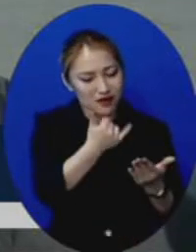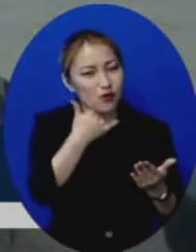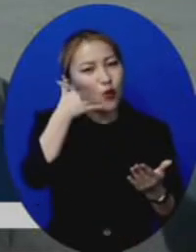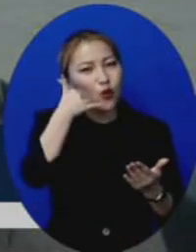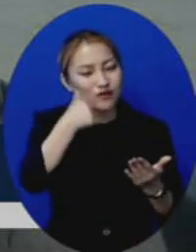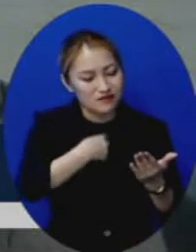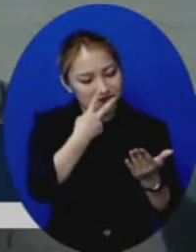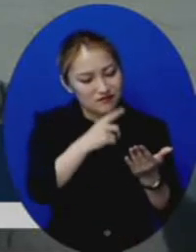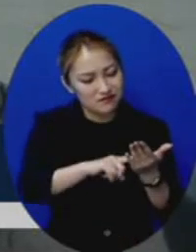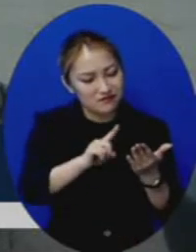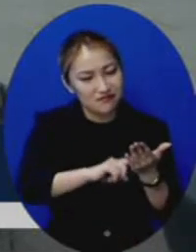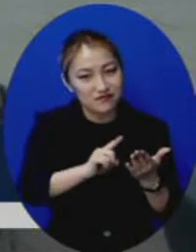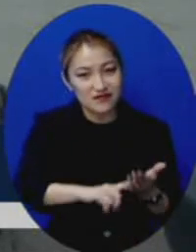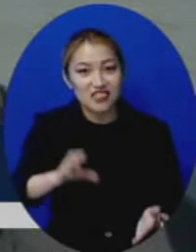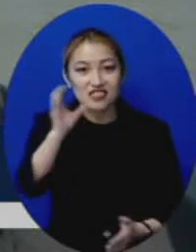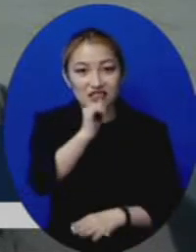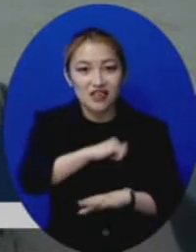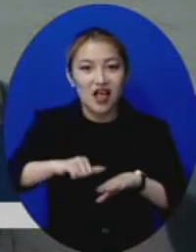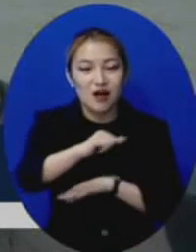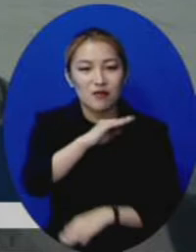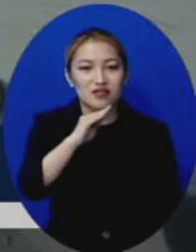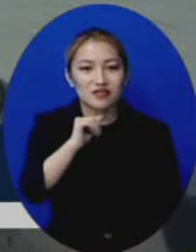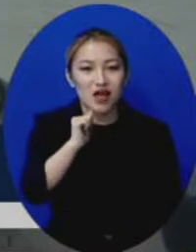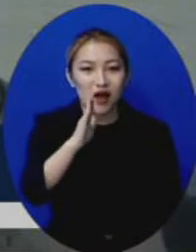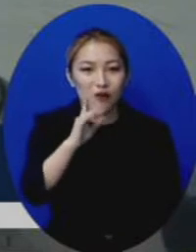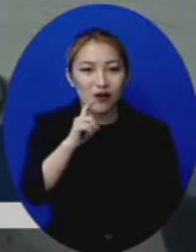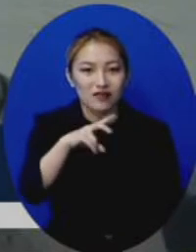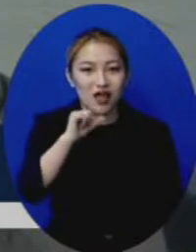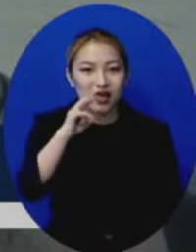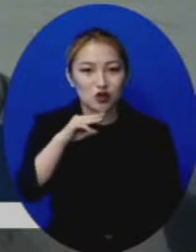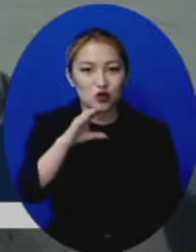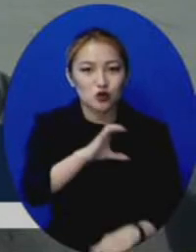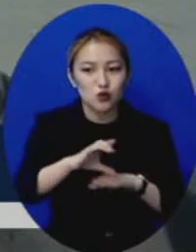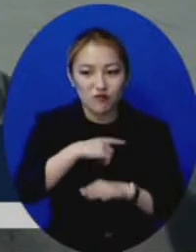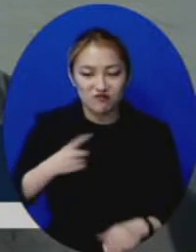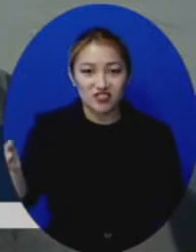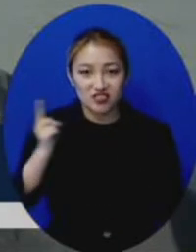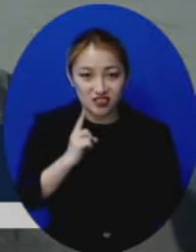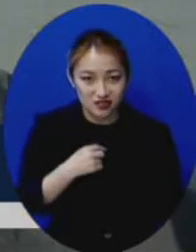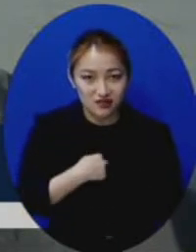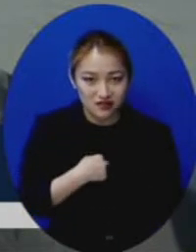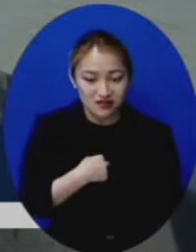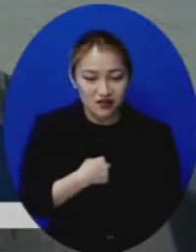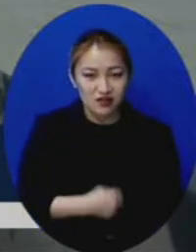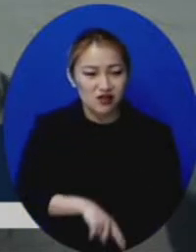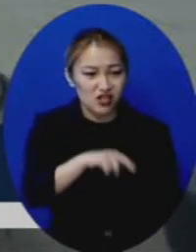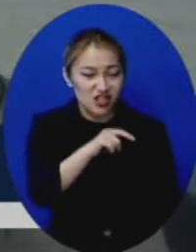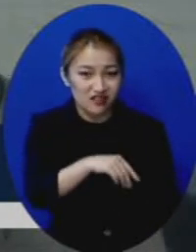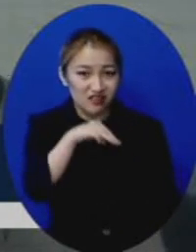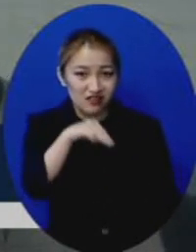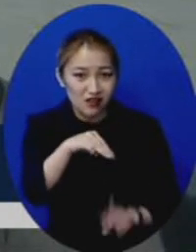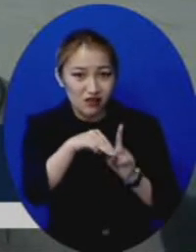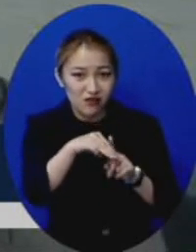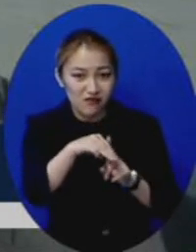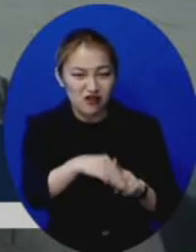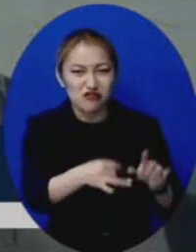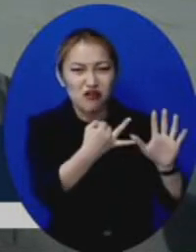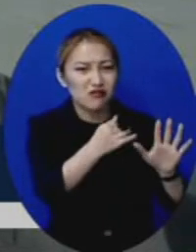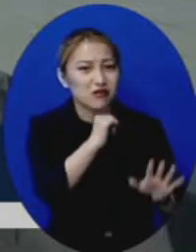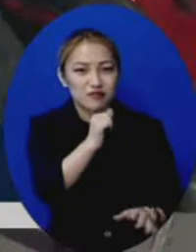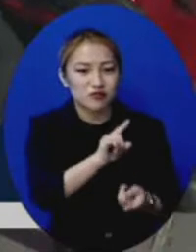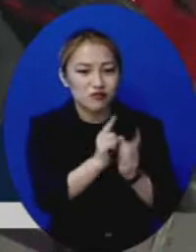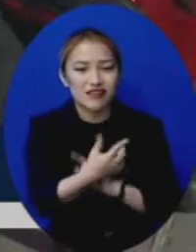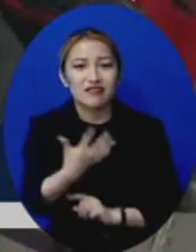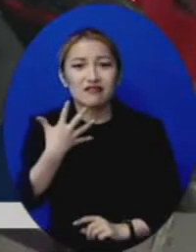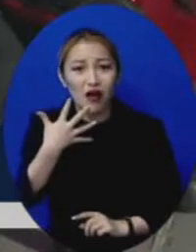тэгээд би Сэлэнгэ аймгийн бүр Жавхланд сумаас ирсэн. Тий. Энэ тэтгэврээ 7 биш 5-аар гэдэг нь зөв. Маш